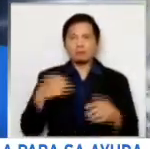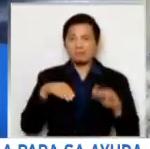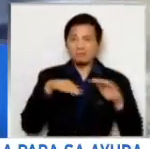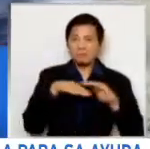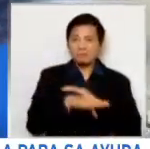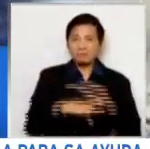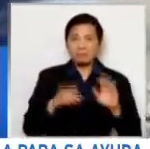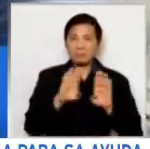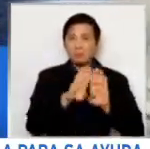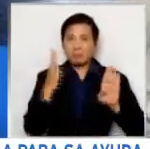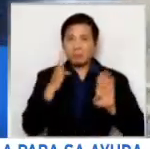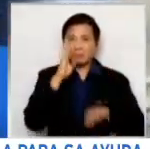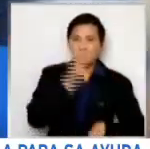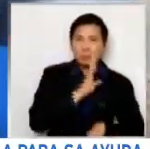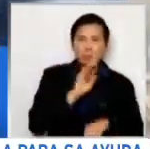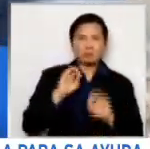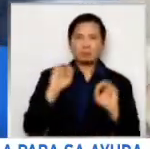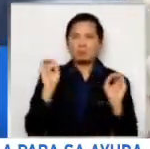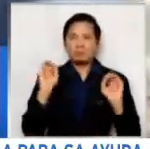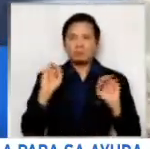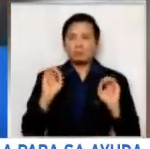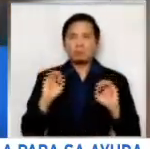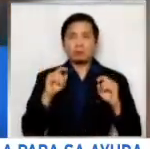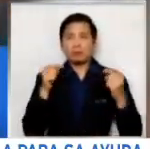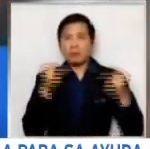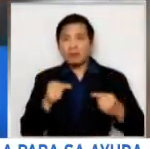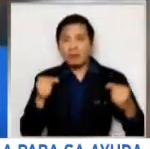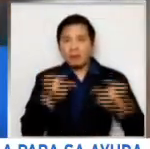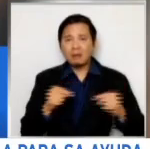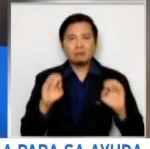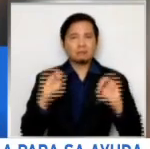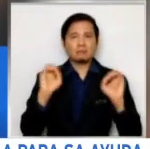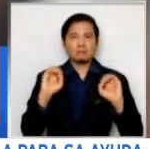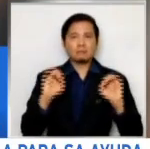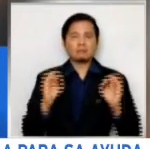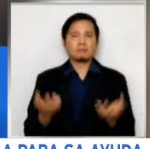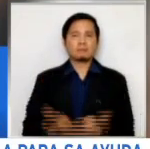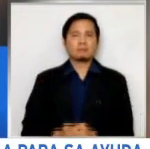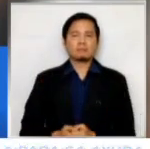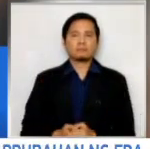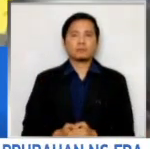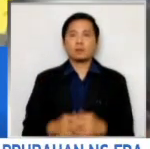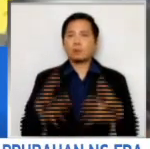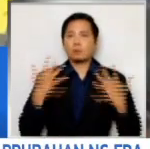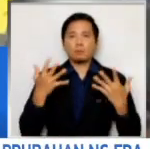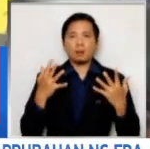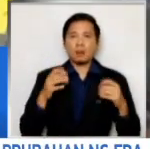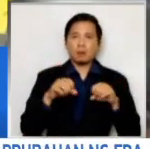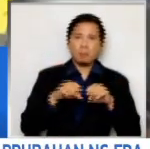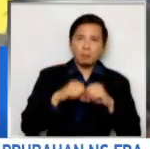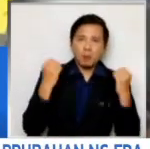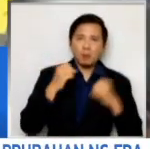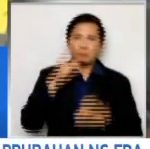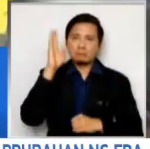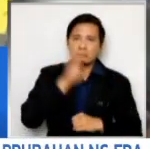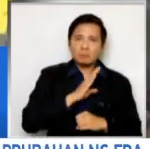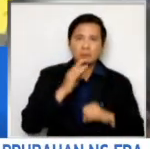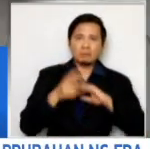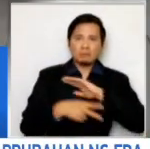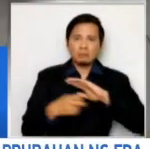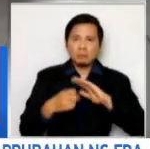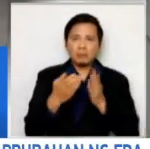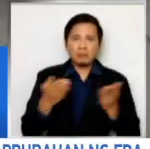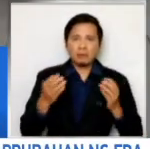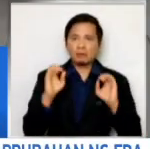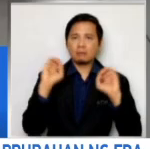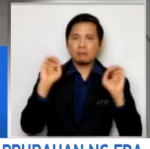kaaway. Pupunta lang ako dito pag may ibibigay. Dahil walang forced entry at walang nawawalang gamit, isinantabi na ang anggulong pagnanakaw.